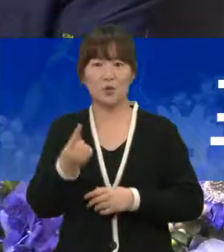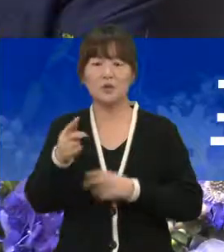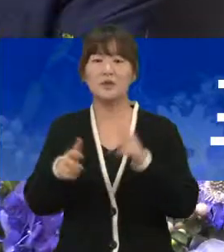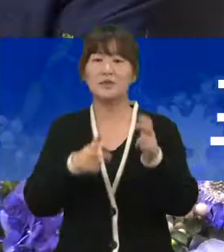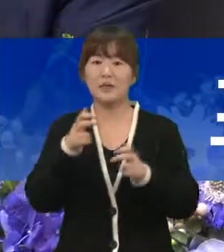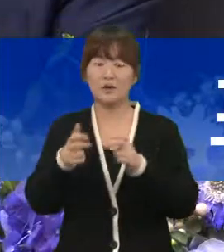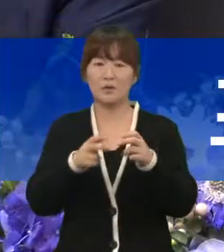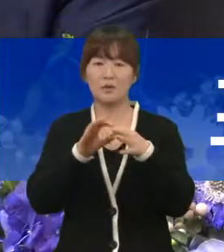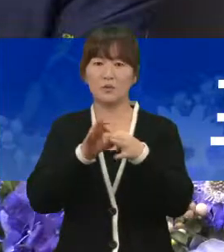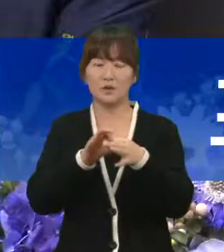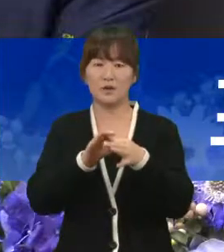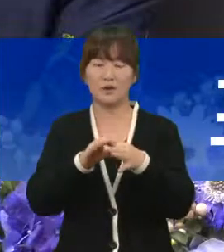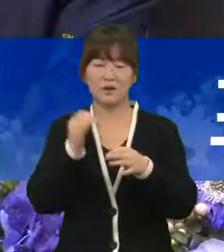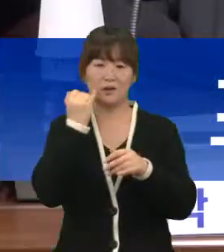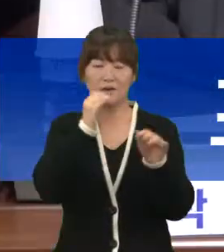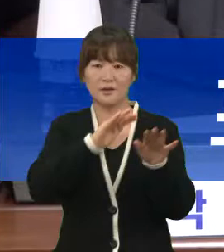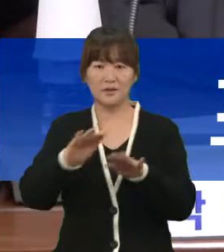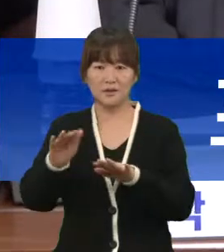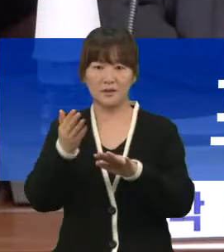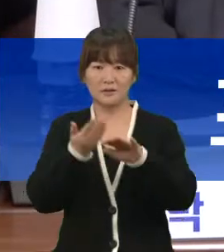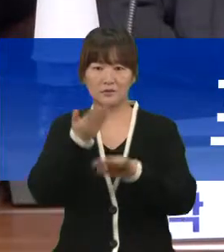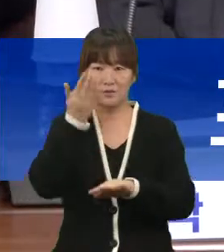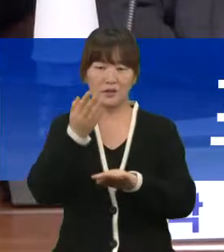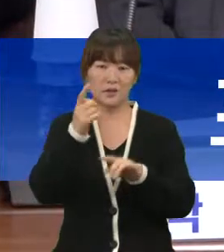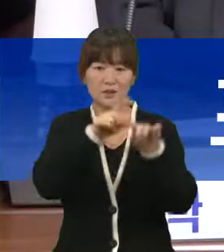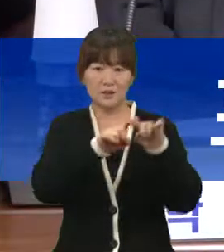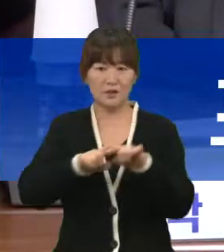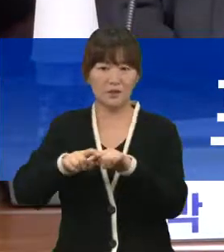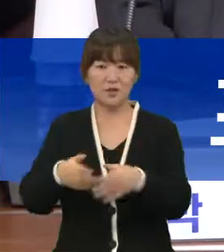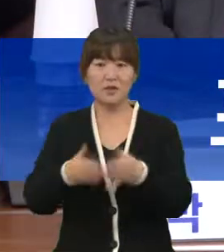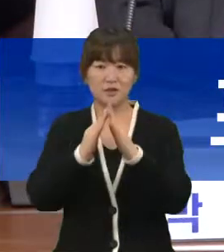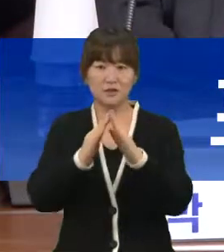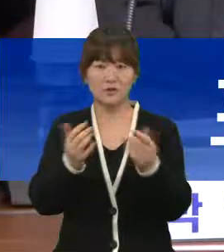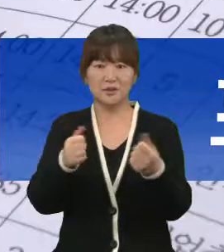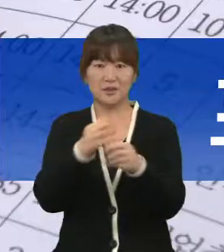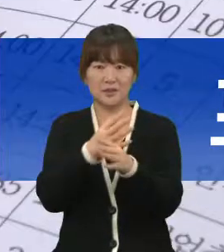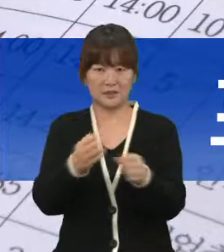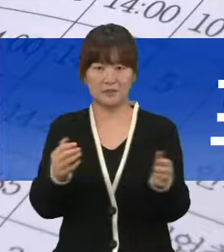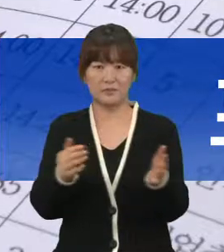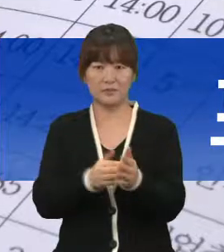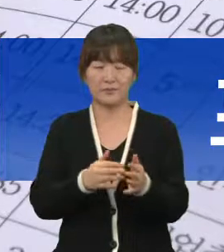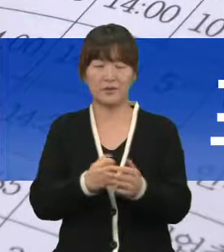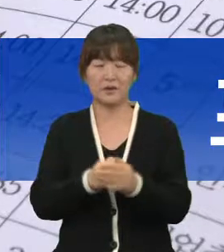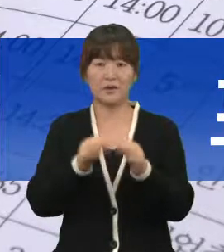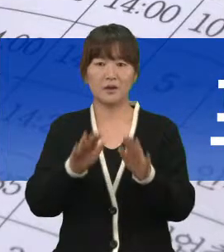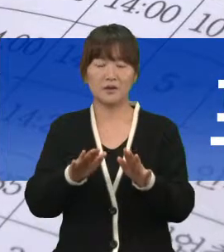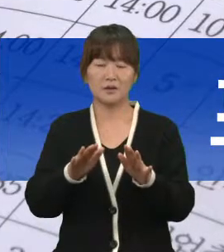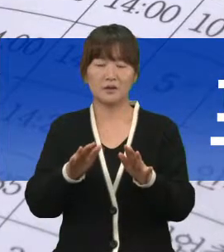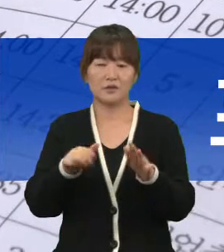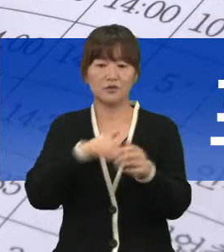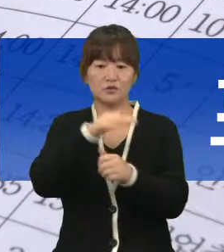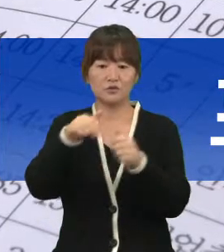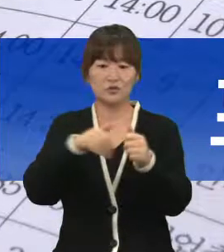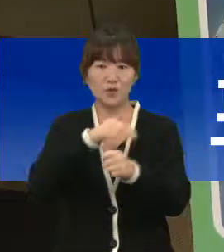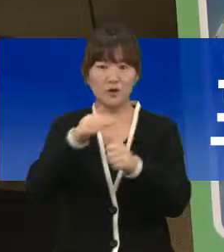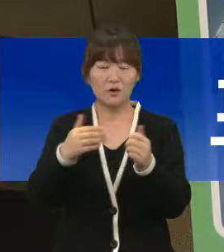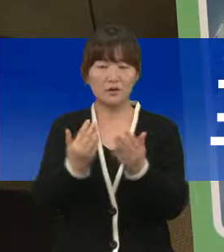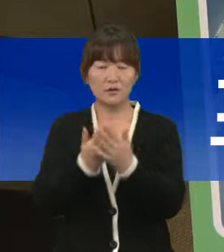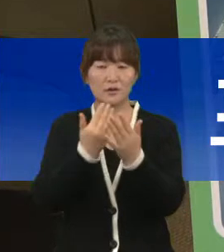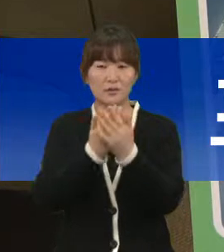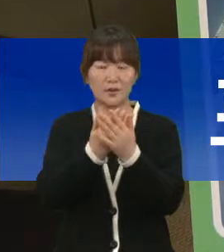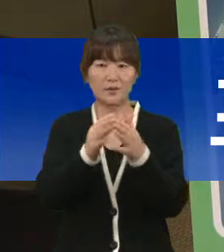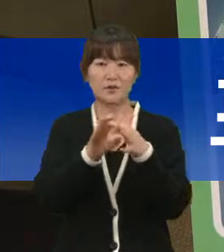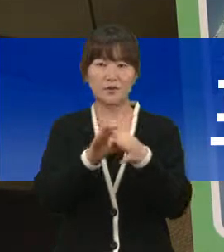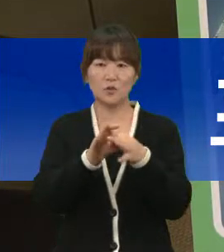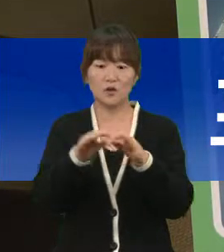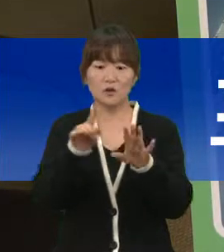설치 사업에 대한 실시협약 을 체결했습니다 이로써 해상 케이블 까 설치 사업은 물론 주변 일대 개발을 통한